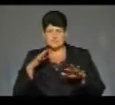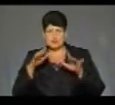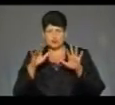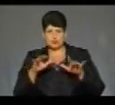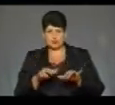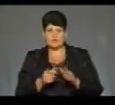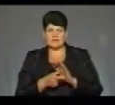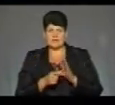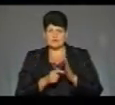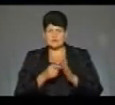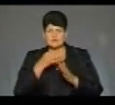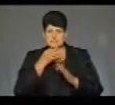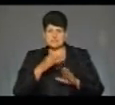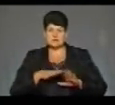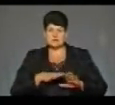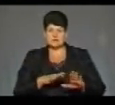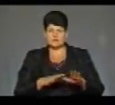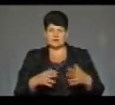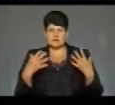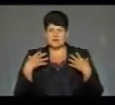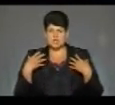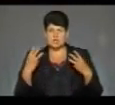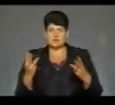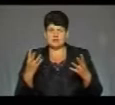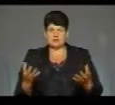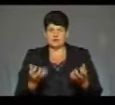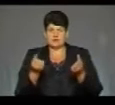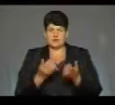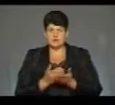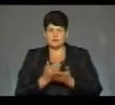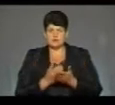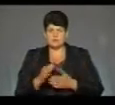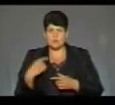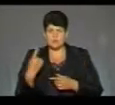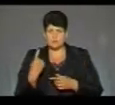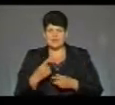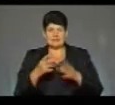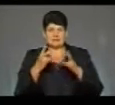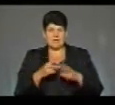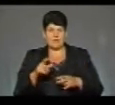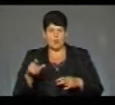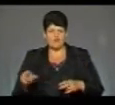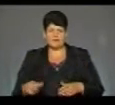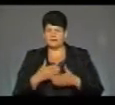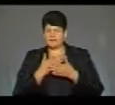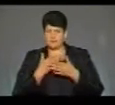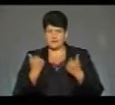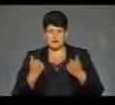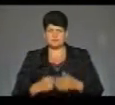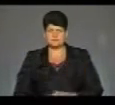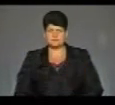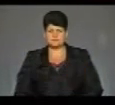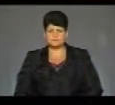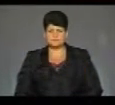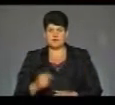клас, повідомив заступник начальника відділу пожежно-рятувальної служби області Олександр Дворецький. Травмованих немає. В